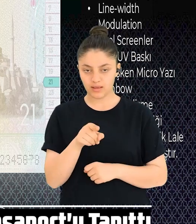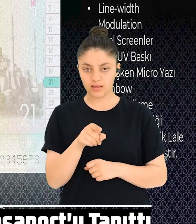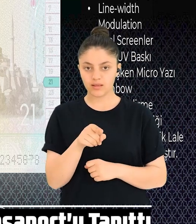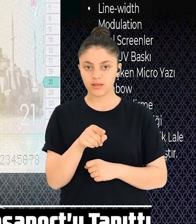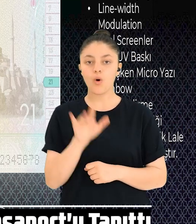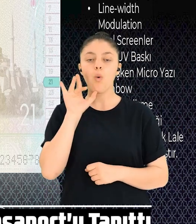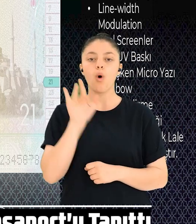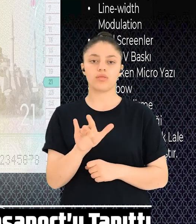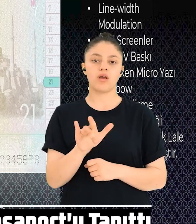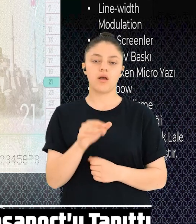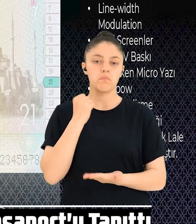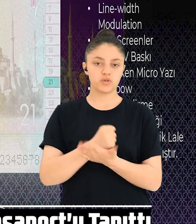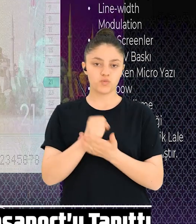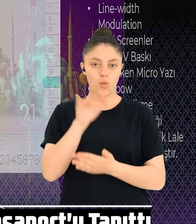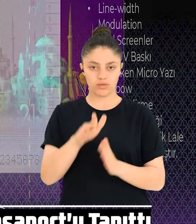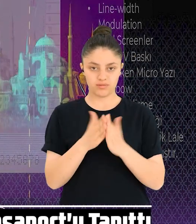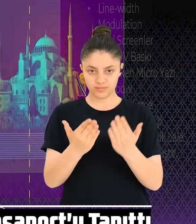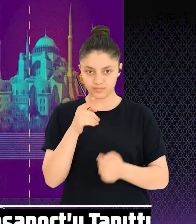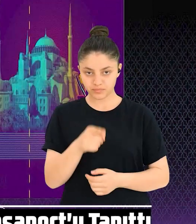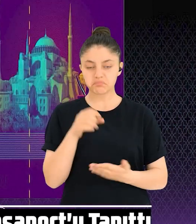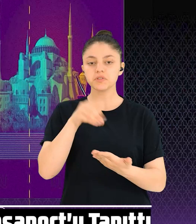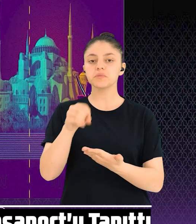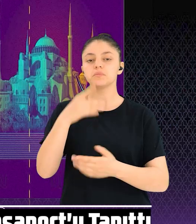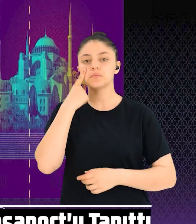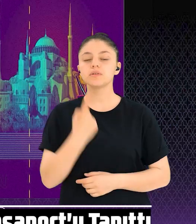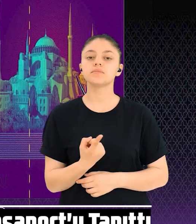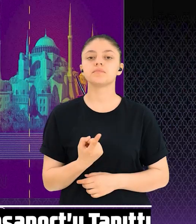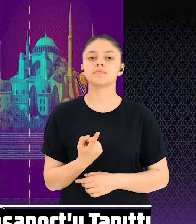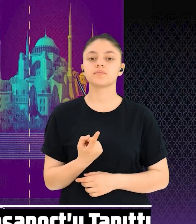tam ortasında. Onun da ışıklı haline gelelim.